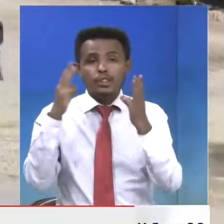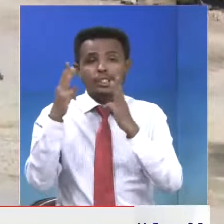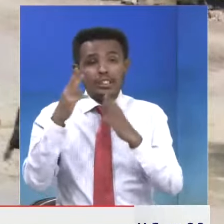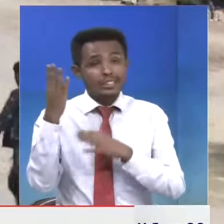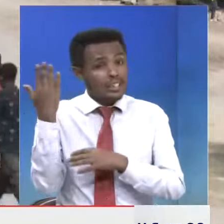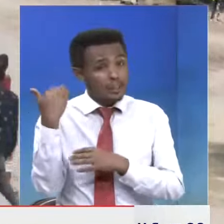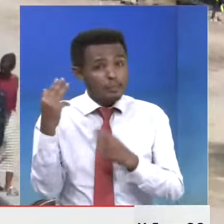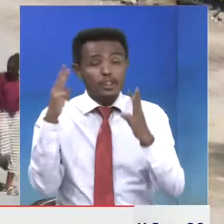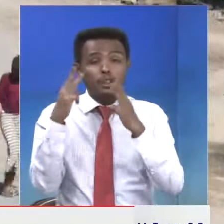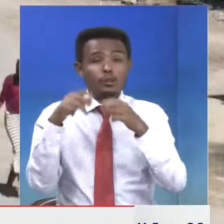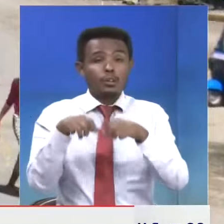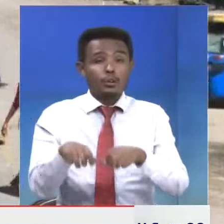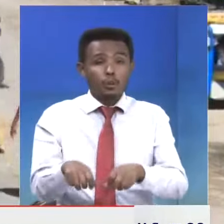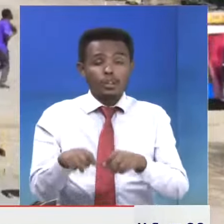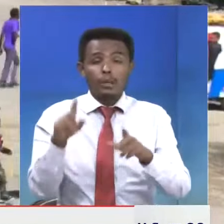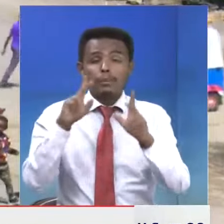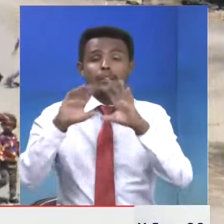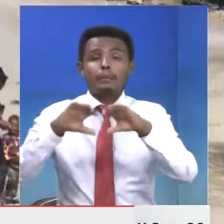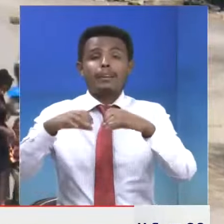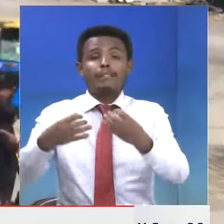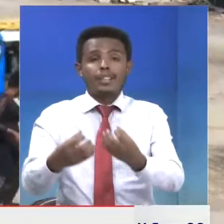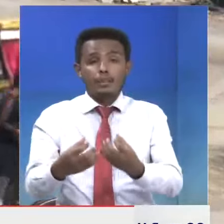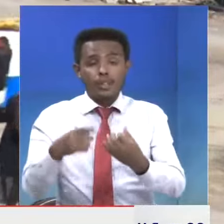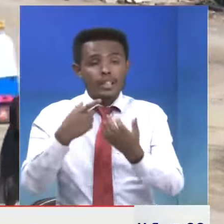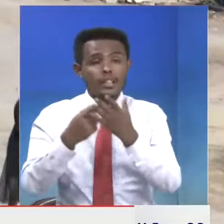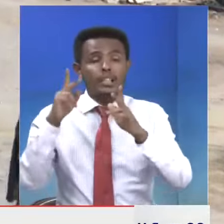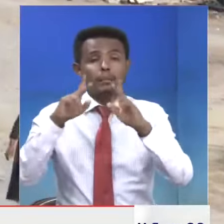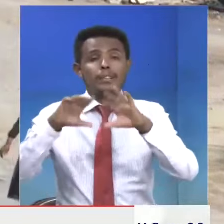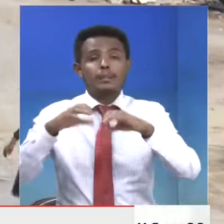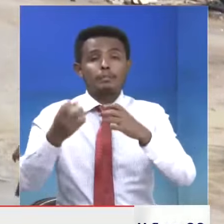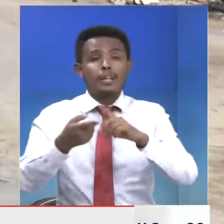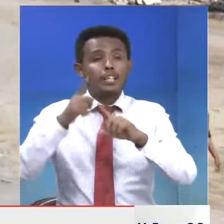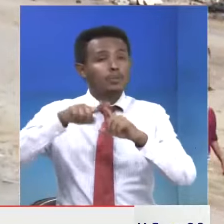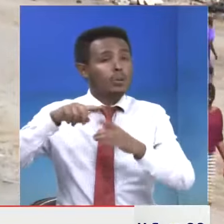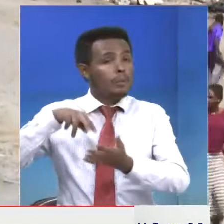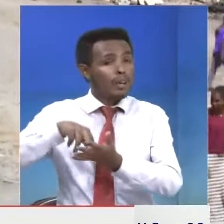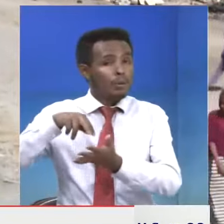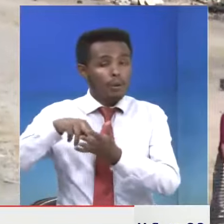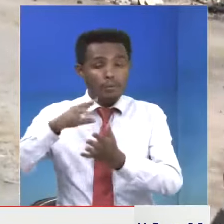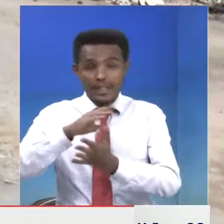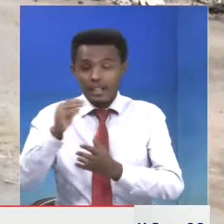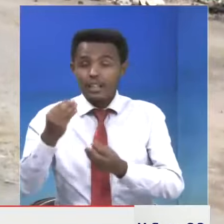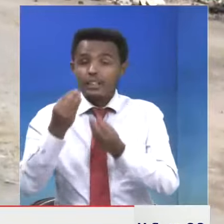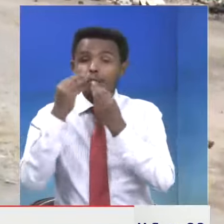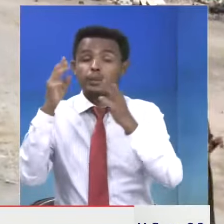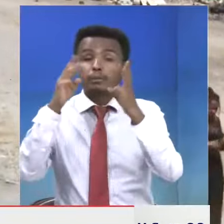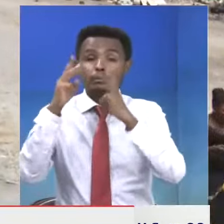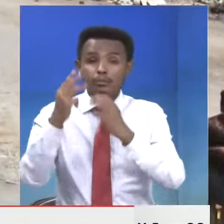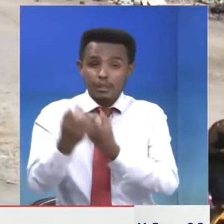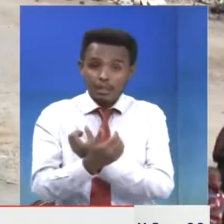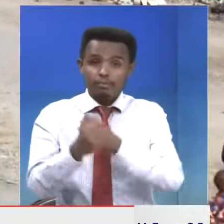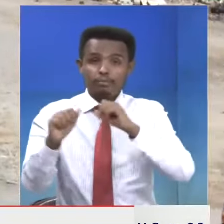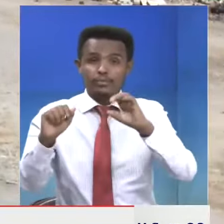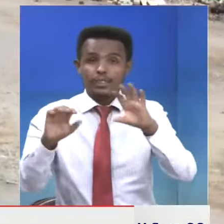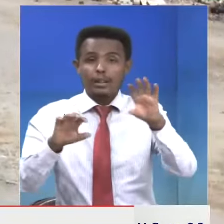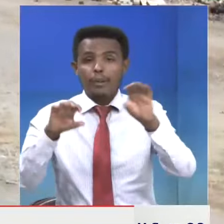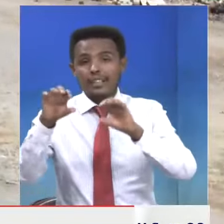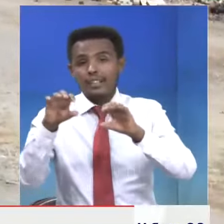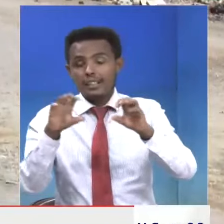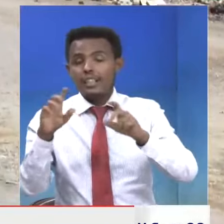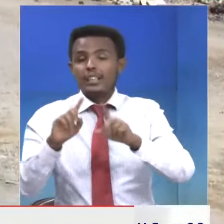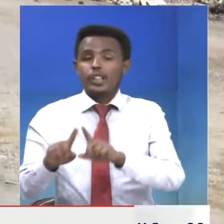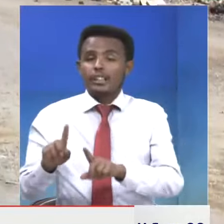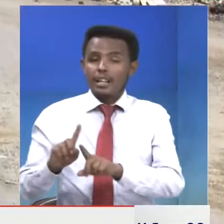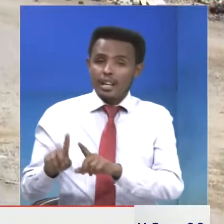ውስጥ የከረመ የህብረተሰብ ክፍል ነው። ይህን የህብረተሰብ ክፍል መልሶ ለማቋቋምና የምግብ ጋፑን ለመዝጋት